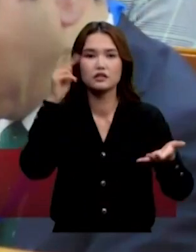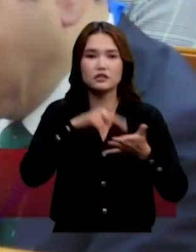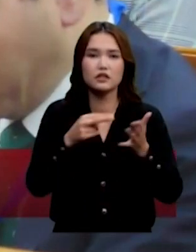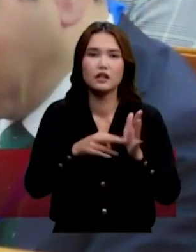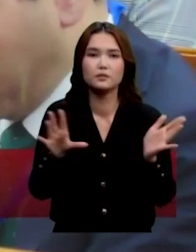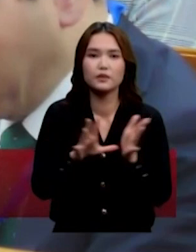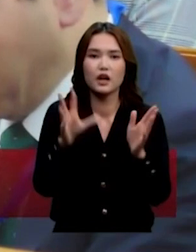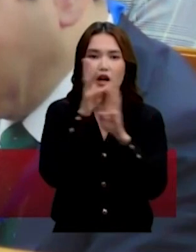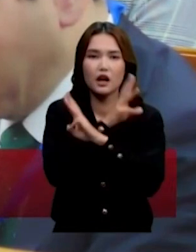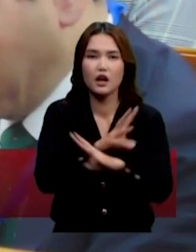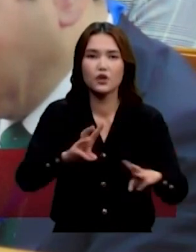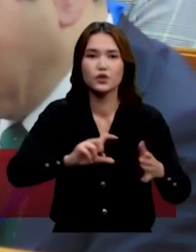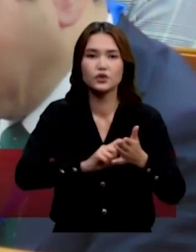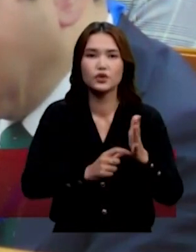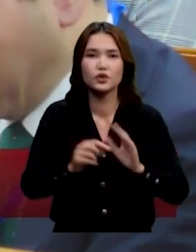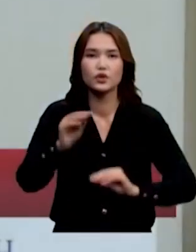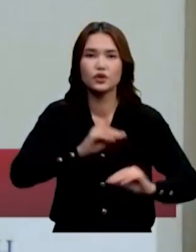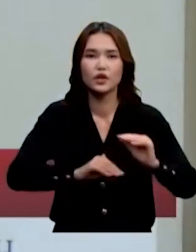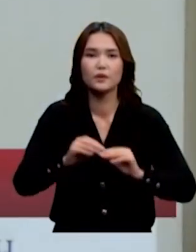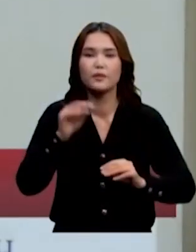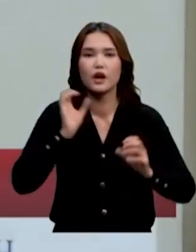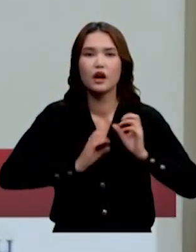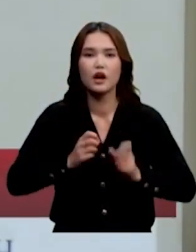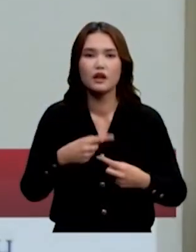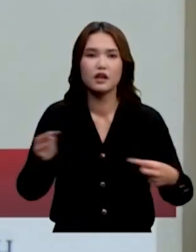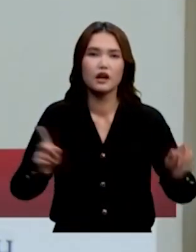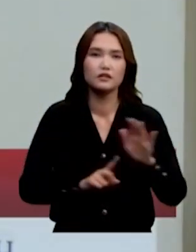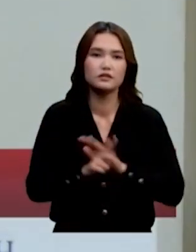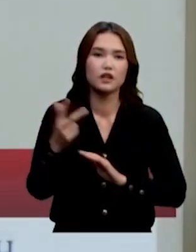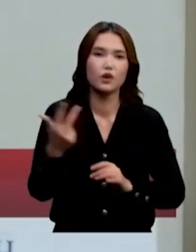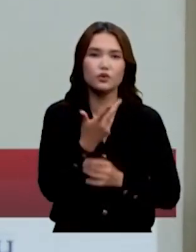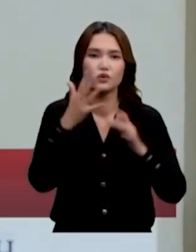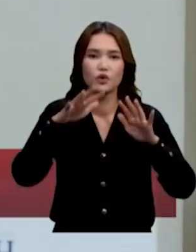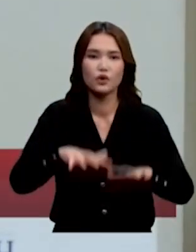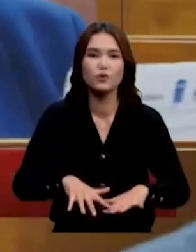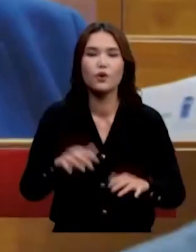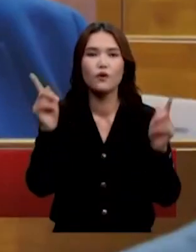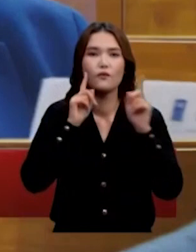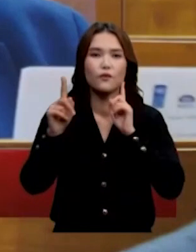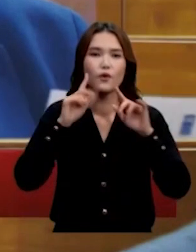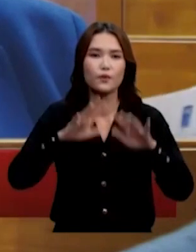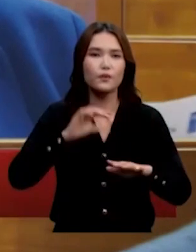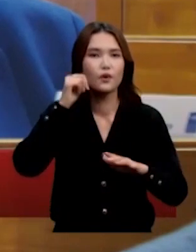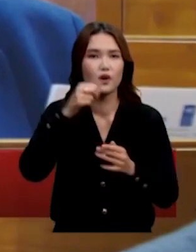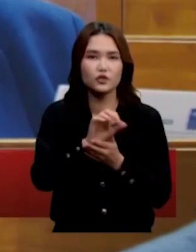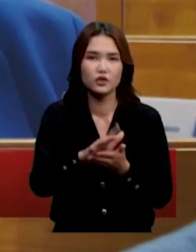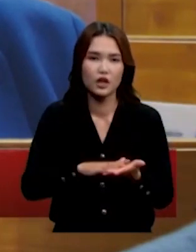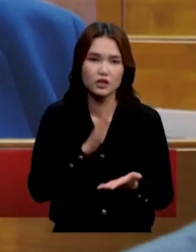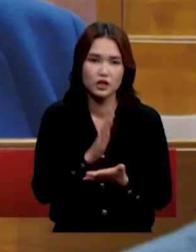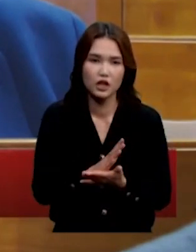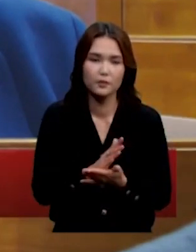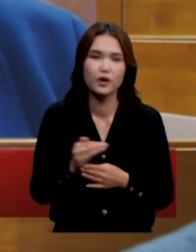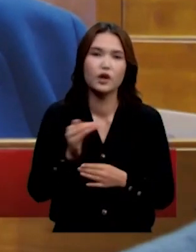энергетика, қаржы секторы, ғылым және академия өкілдерінің басын қосқан 3-ші энергетикалық форум ертеңде жалғасады. Жиыннан